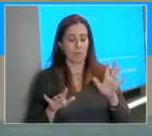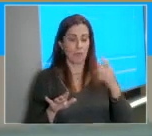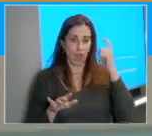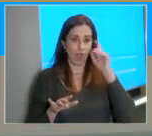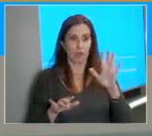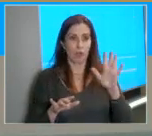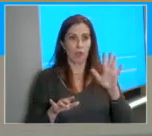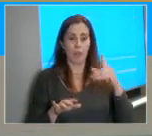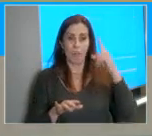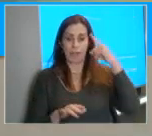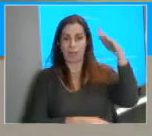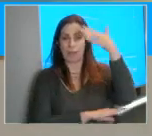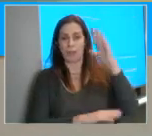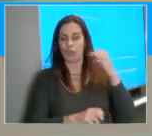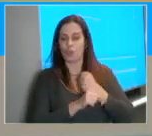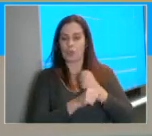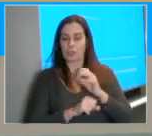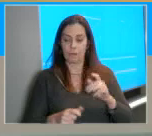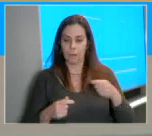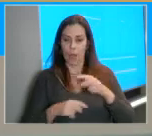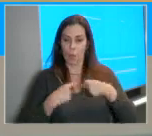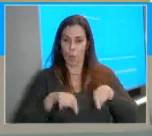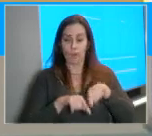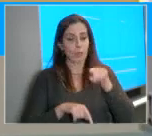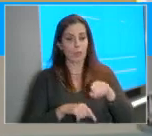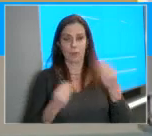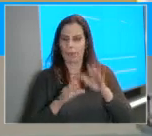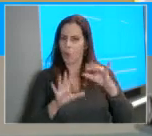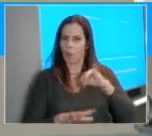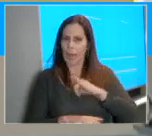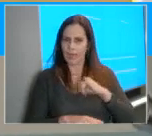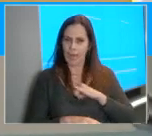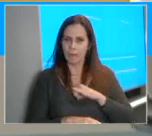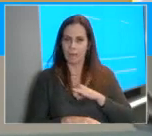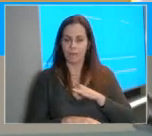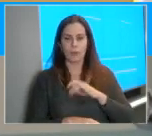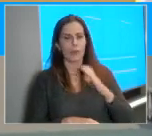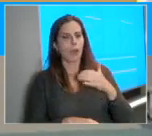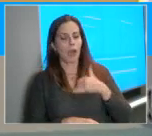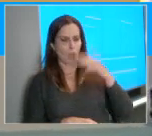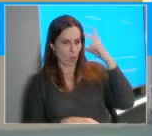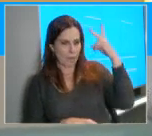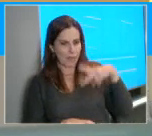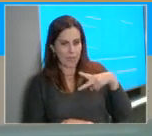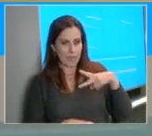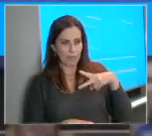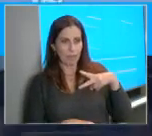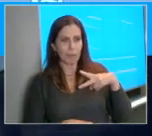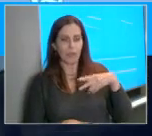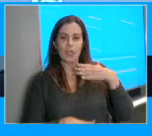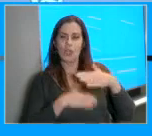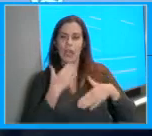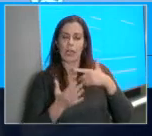נגיד מדעני המדינה שעוסקים בתחום. וזו תופעה מאוד מאוד מעניינת. כן, אנחנו מבינים